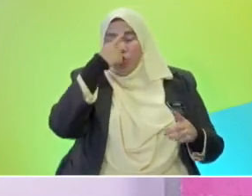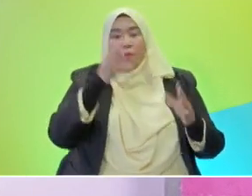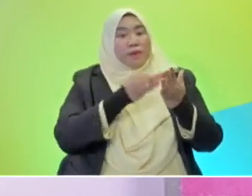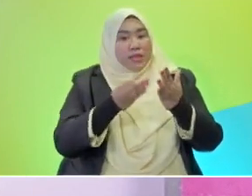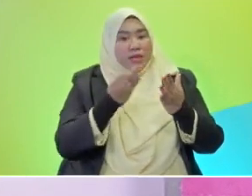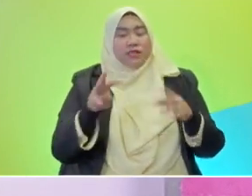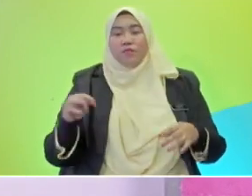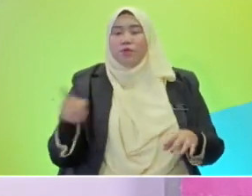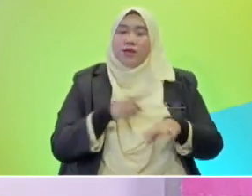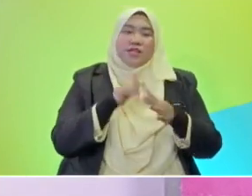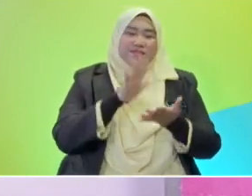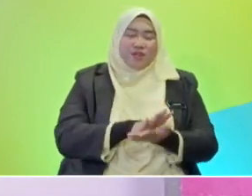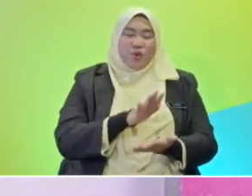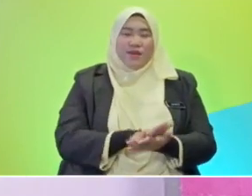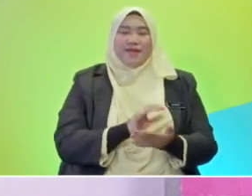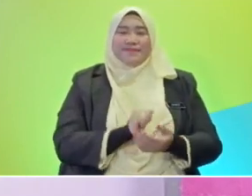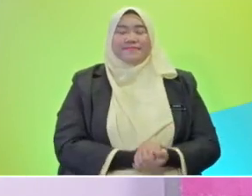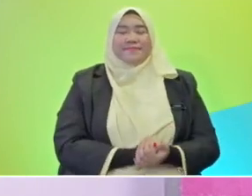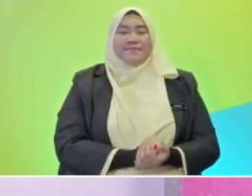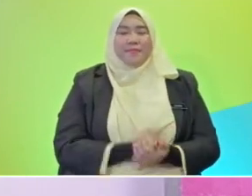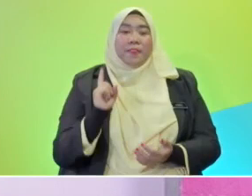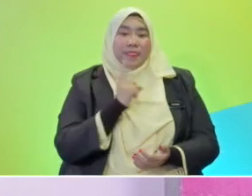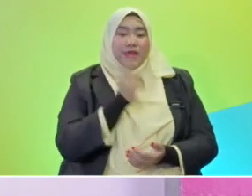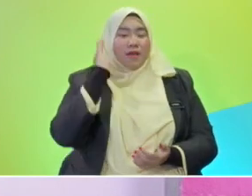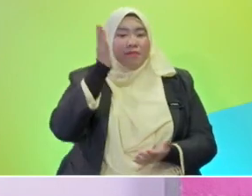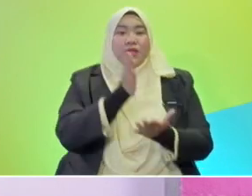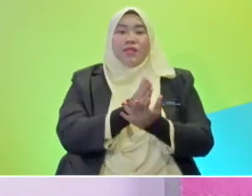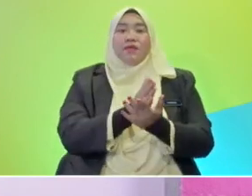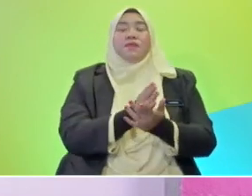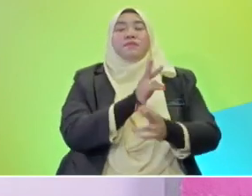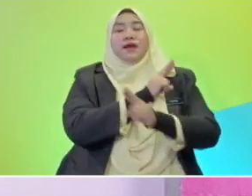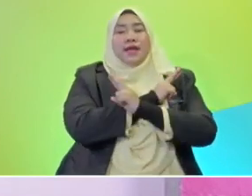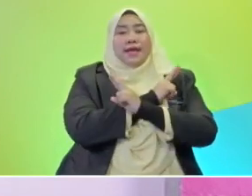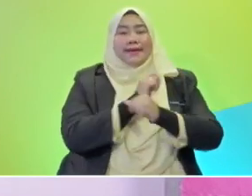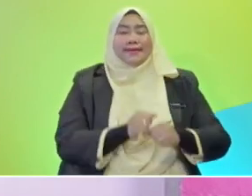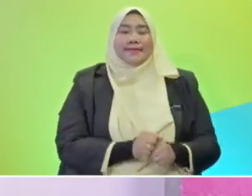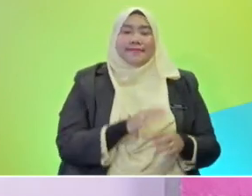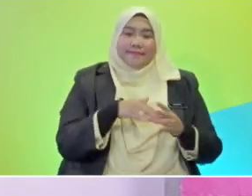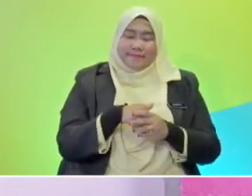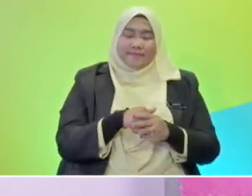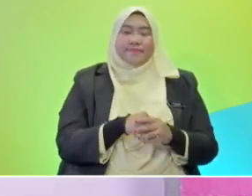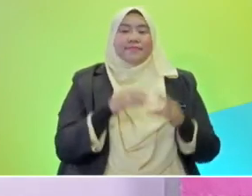baik terima kasih Jadi kita akan berhenti ketika terus kamu sama kami dalam